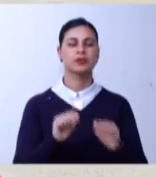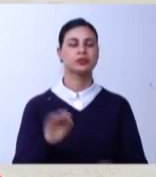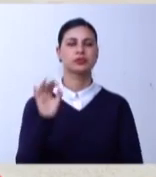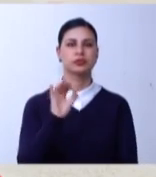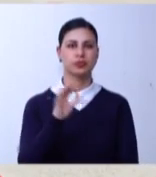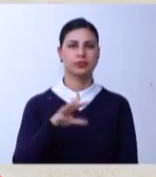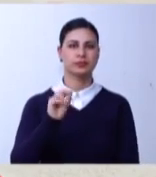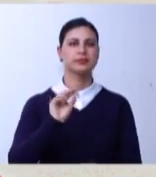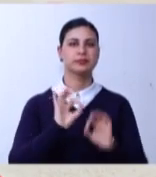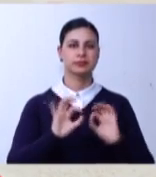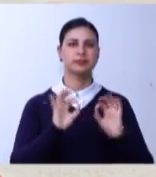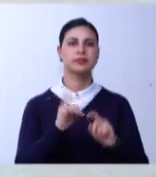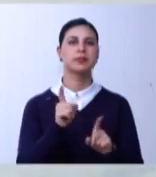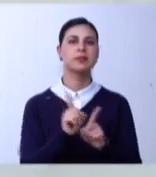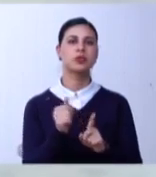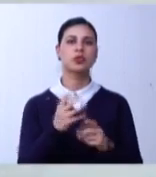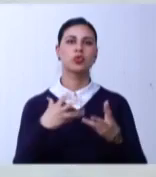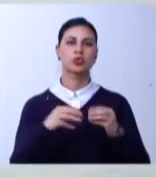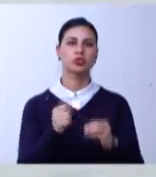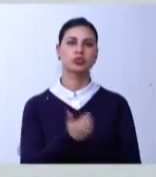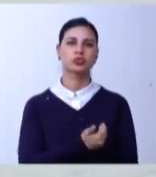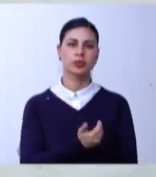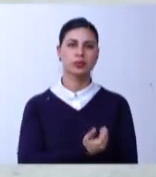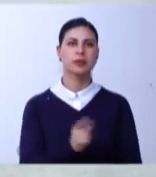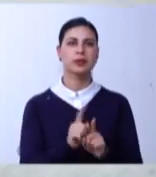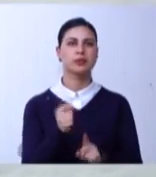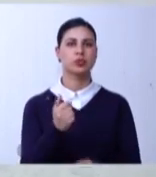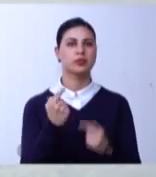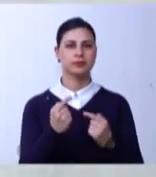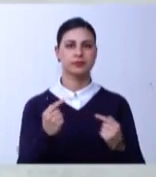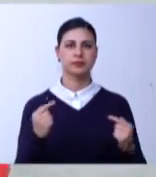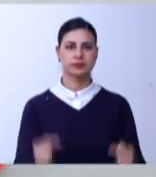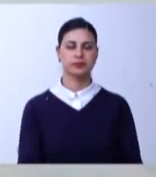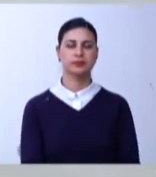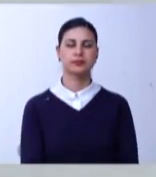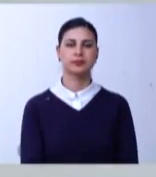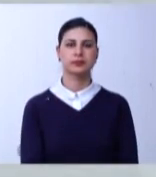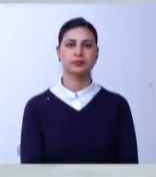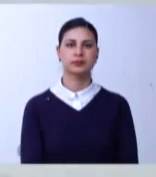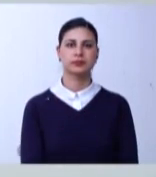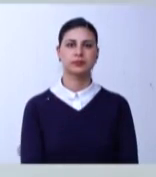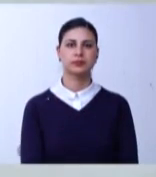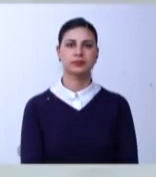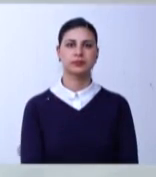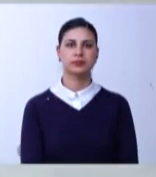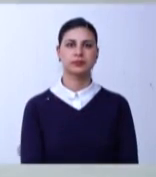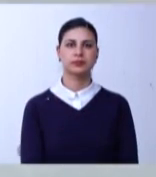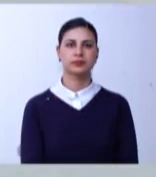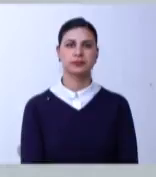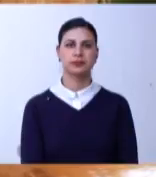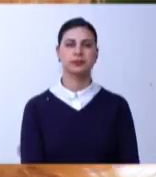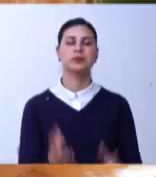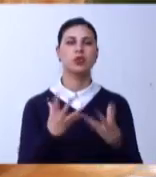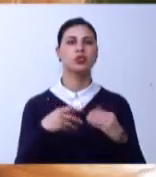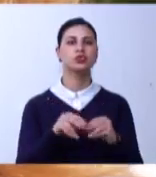რაც შეეხება ლუკას, ჯერ ლუკა ძალიან პატარაა და ჯერ მიჭირს ვილაპარაკო მის ხასიათზე.